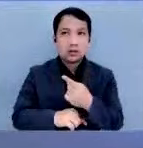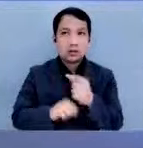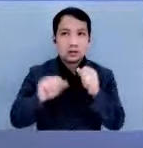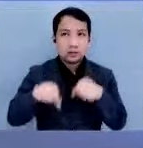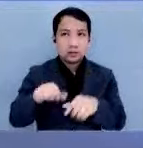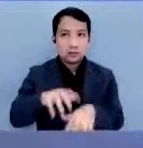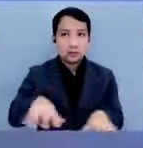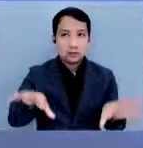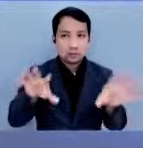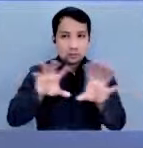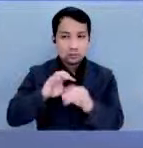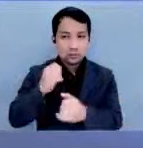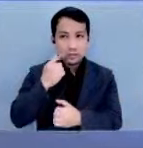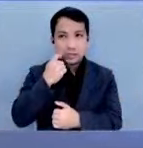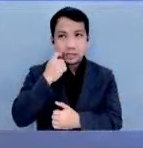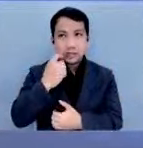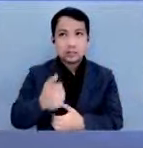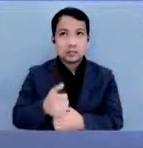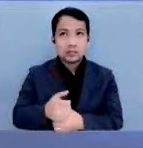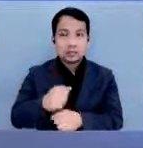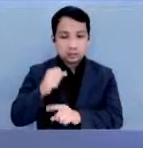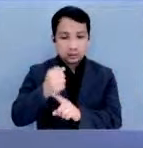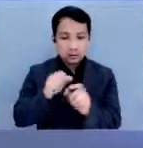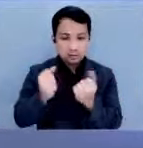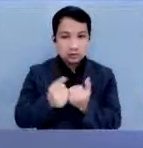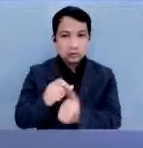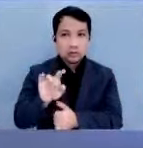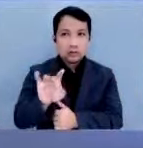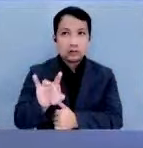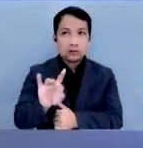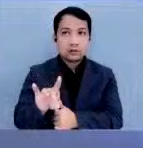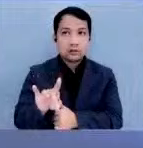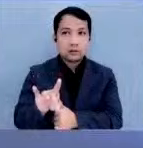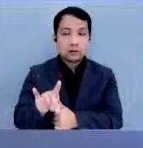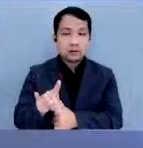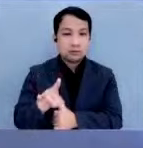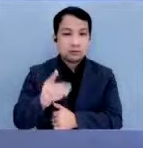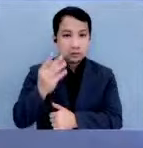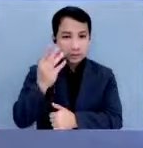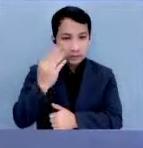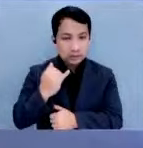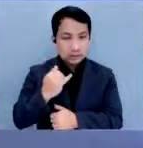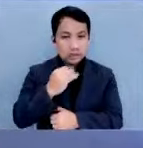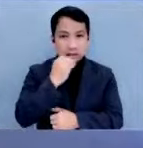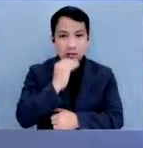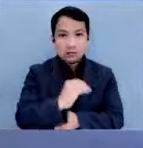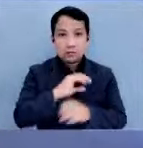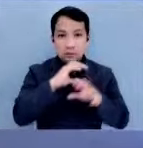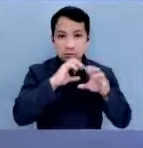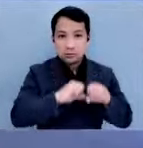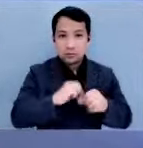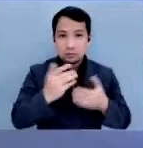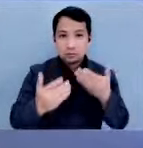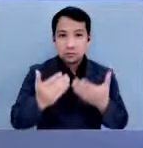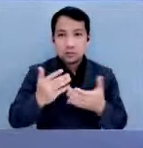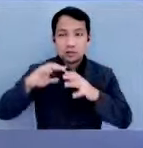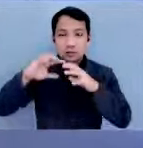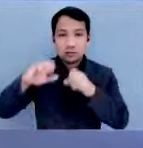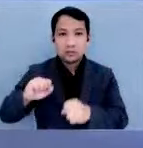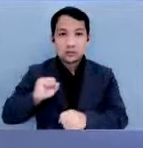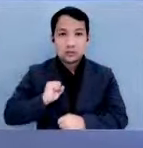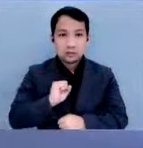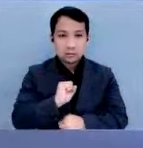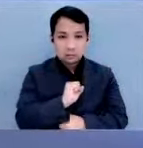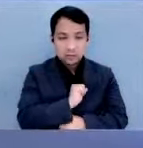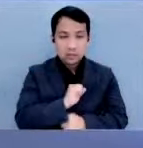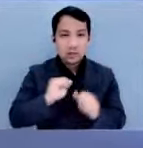kanina. Sa Section 18 din, ang ma-cite o ang na-cite for contempt ay maaaring ipa-aresto ng Senado sa pamamagitan